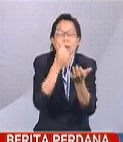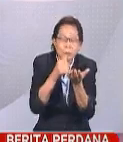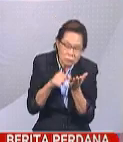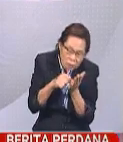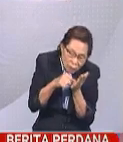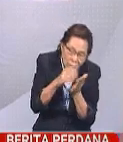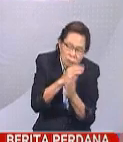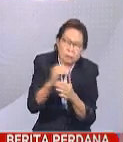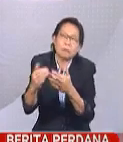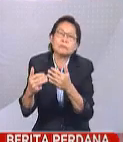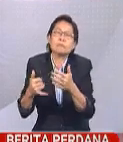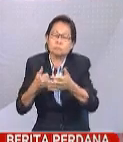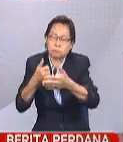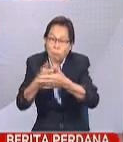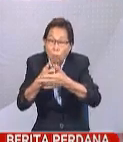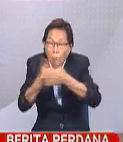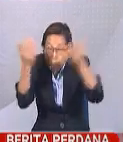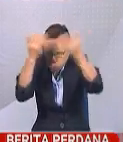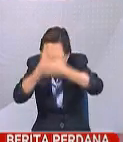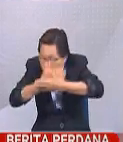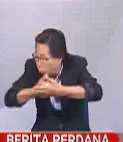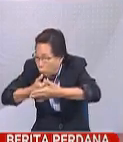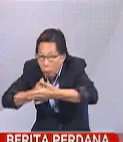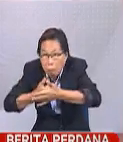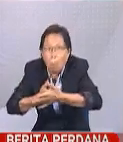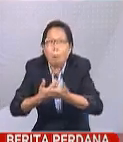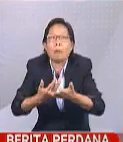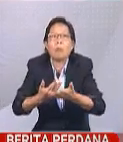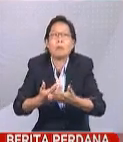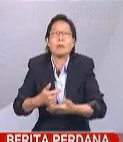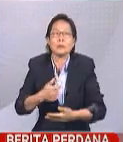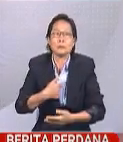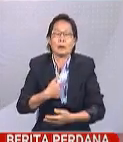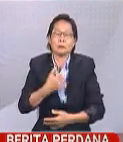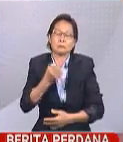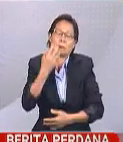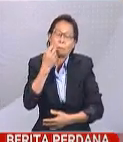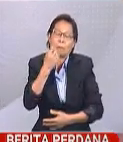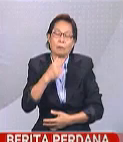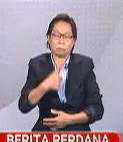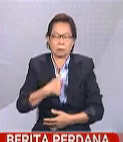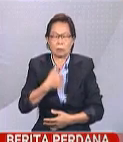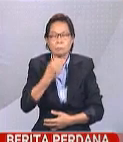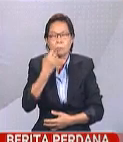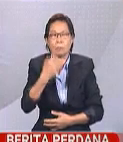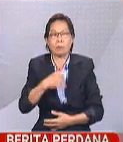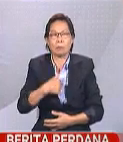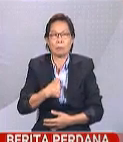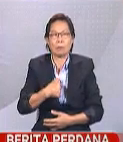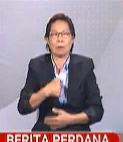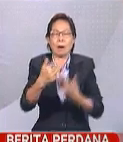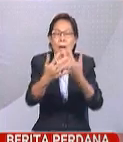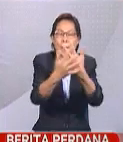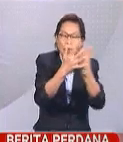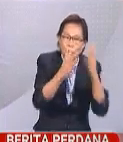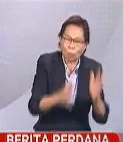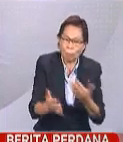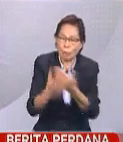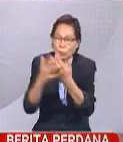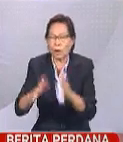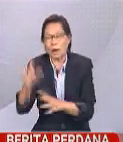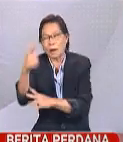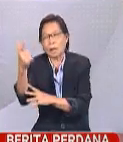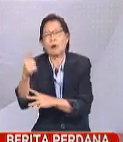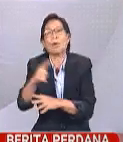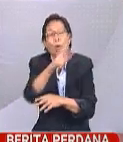rogol. Pengajaran yang mana hamba pesan pada diri hamba dan juga diri kepada banduan-banduan lain yang pada